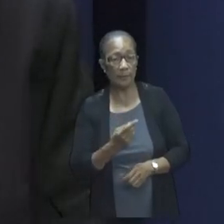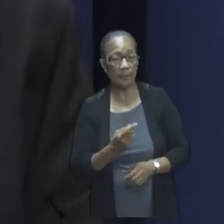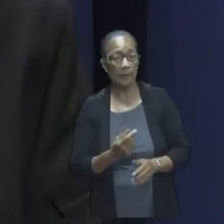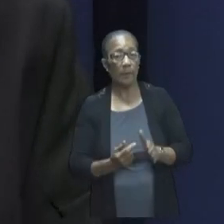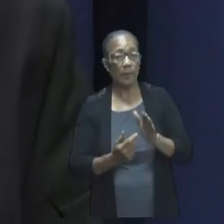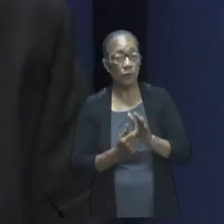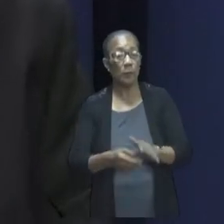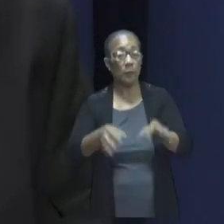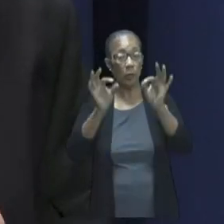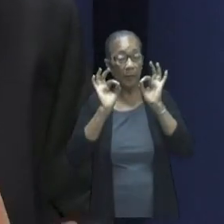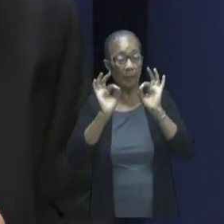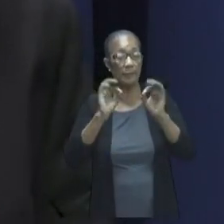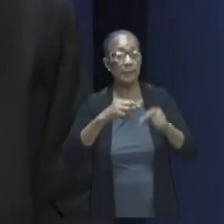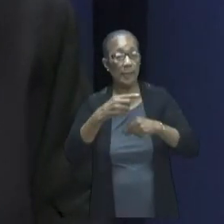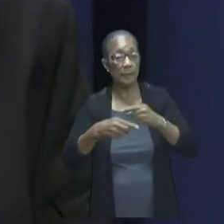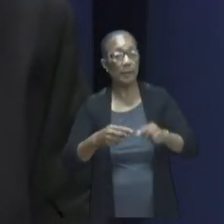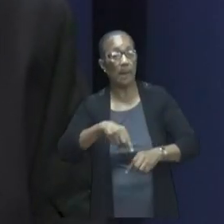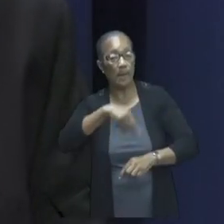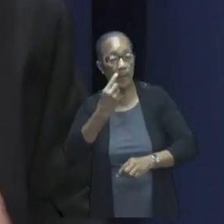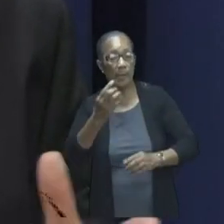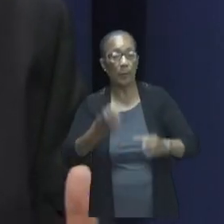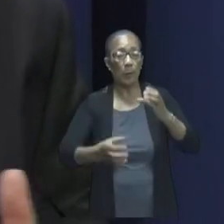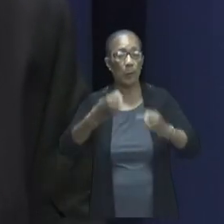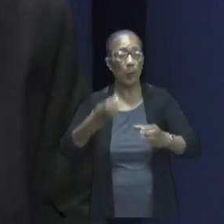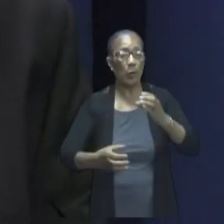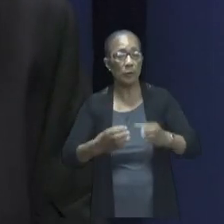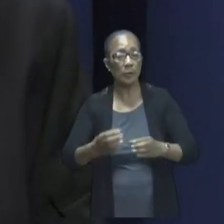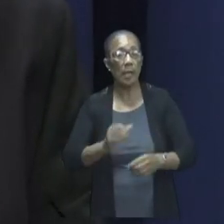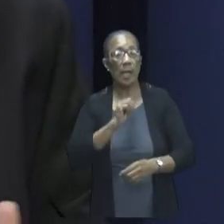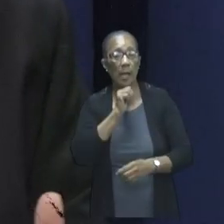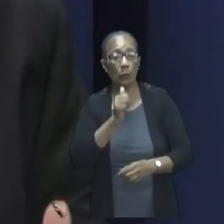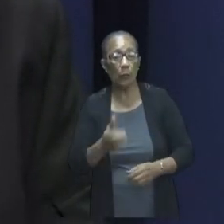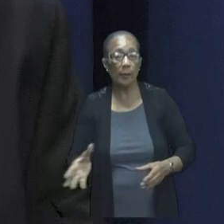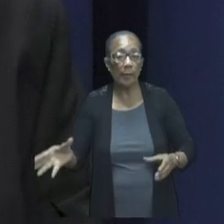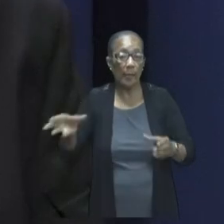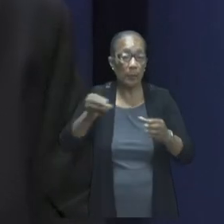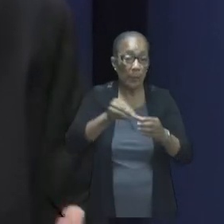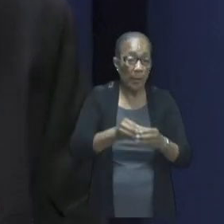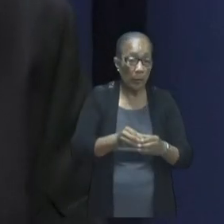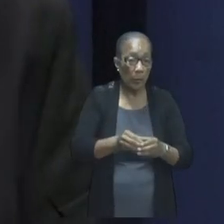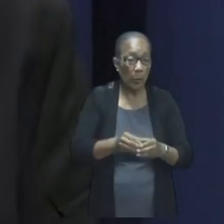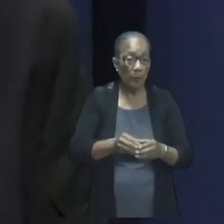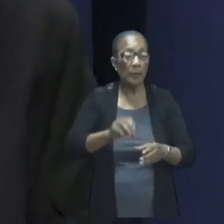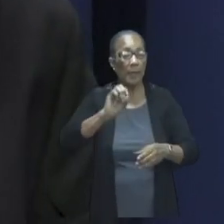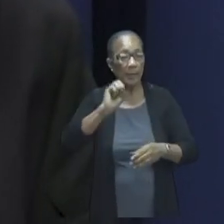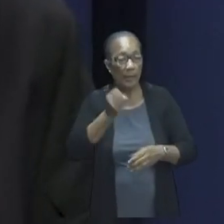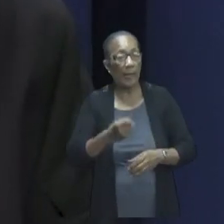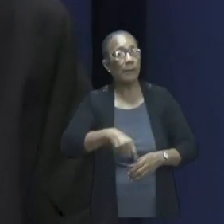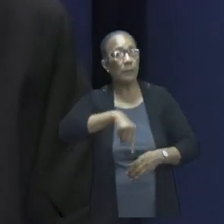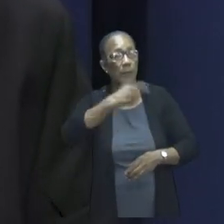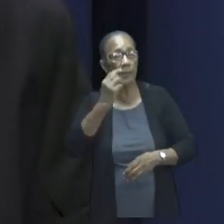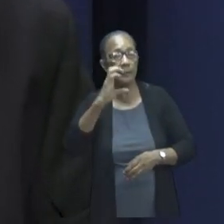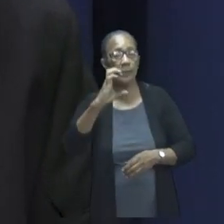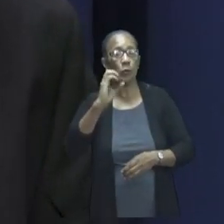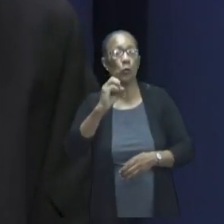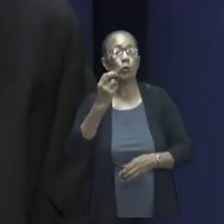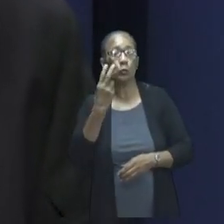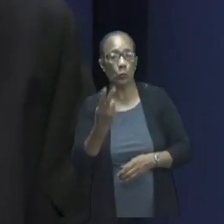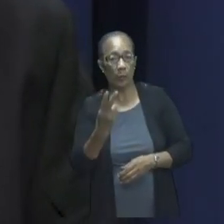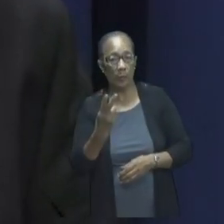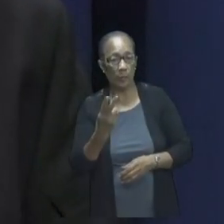efficiënte manier dus meer bos en dat wat erbij kon zal in staat zijn om familie meer seogi de